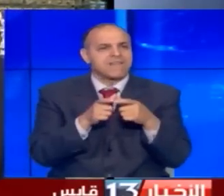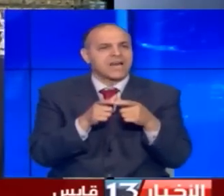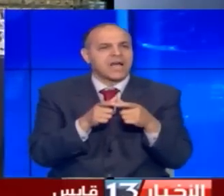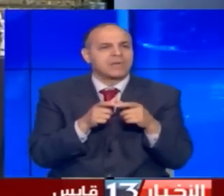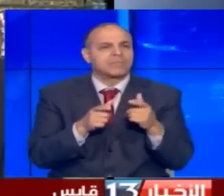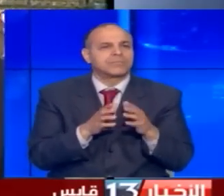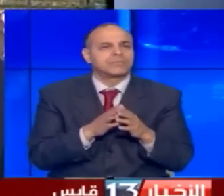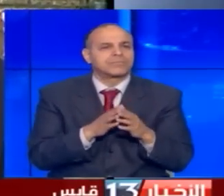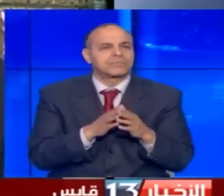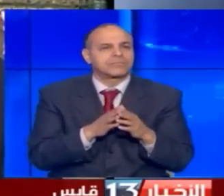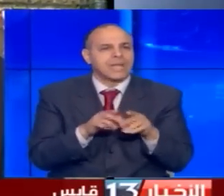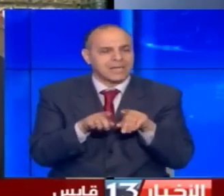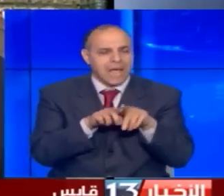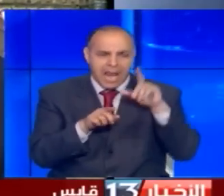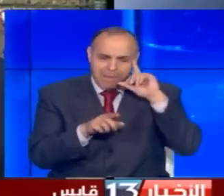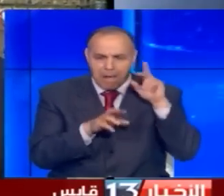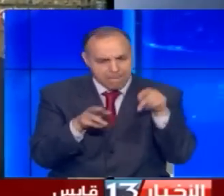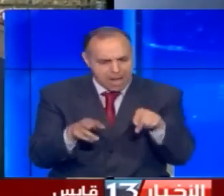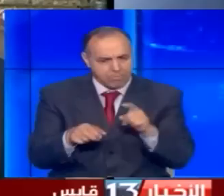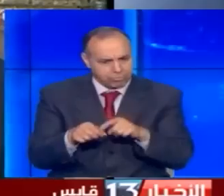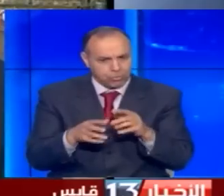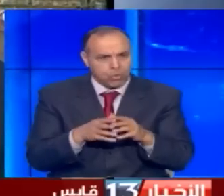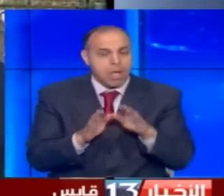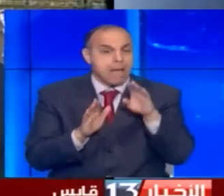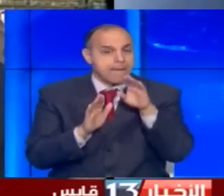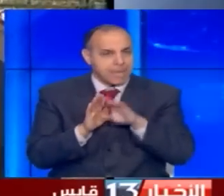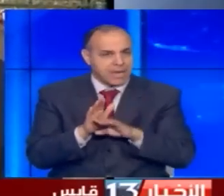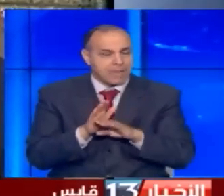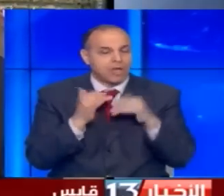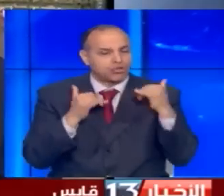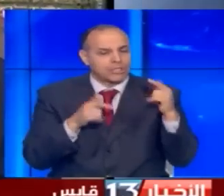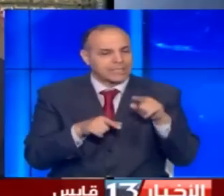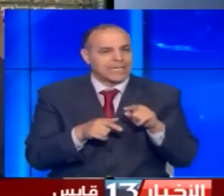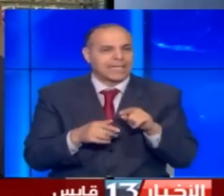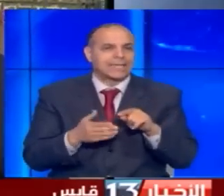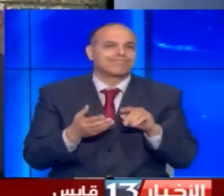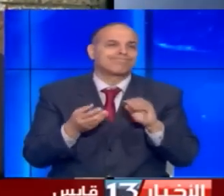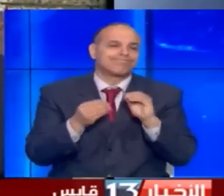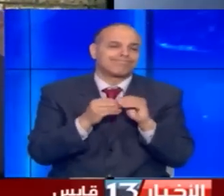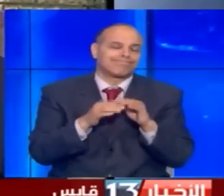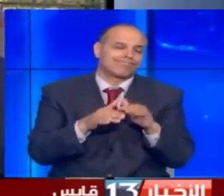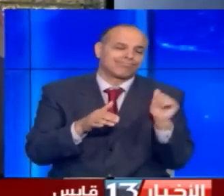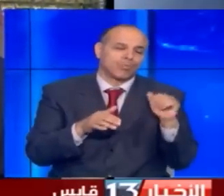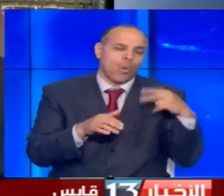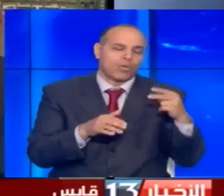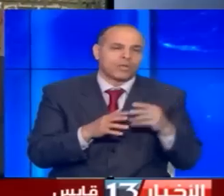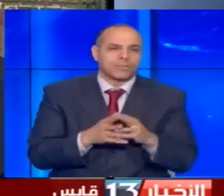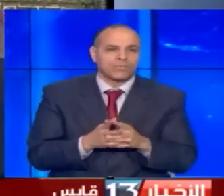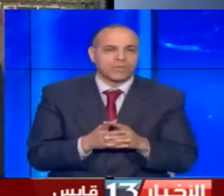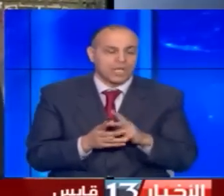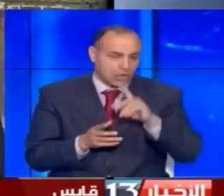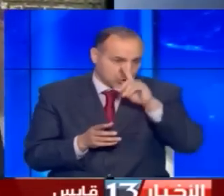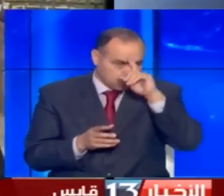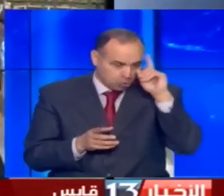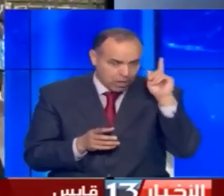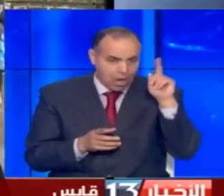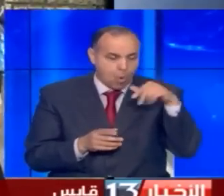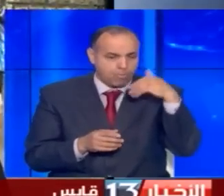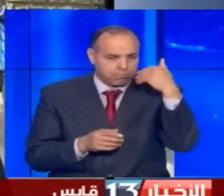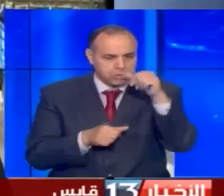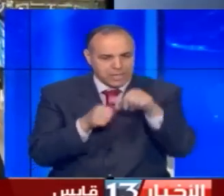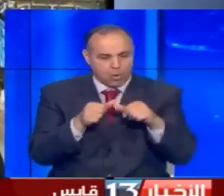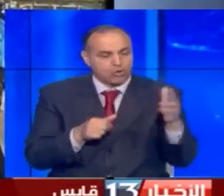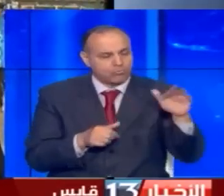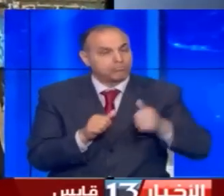الشعبية بشقيقة ليبيا، وكان في البرنامج فرقة الجزائر لكن تعذر عليه في مهرجانات أخرى إن شاء الله، وإن شاء الله الدورات الجاية